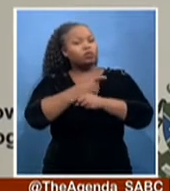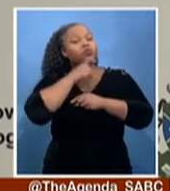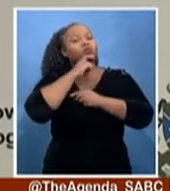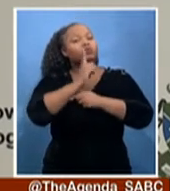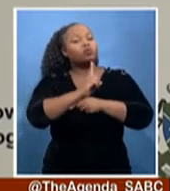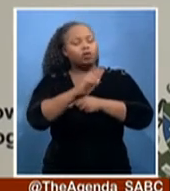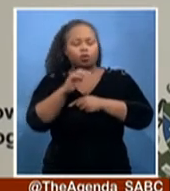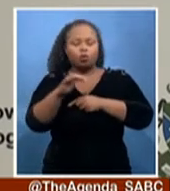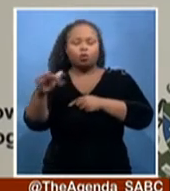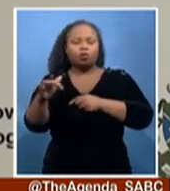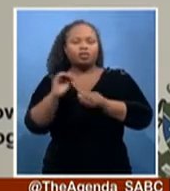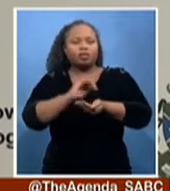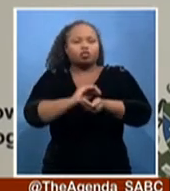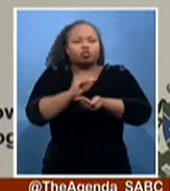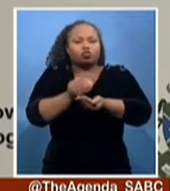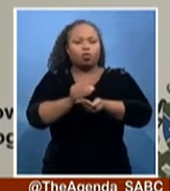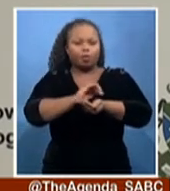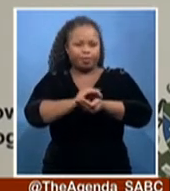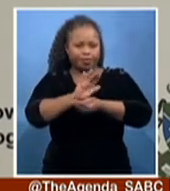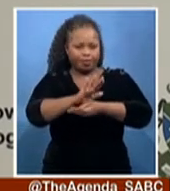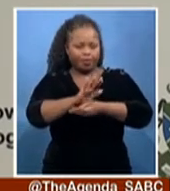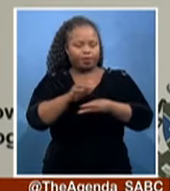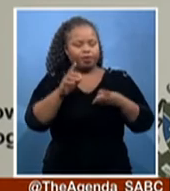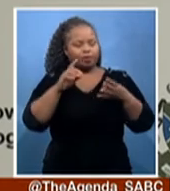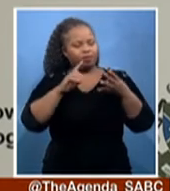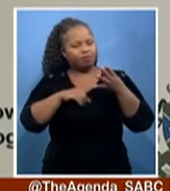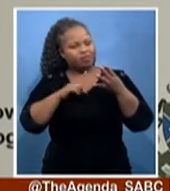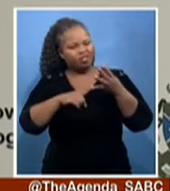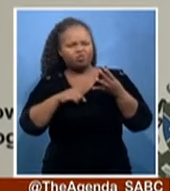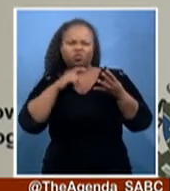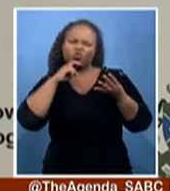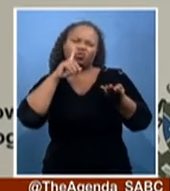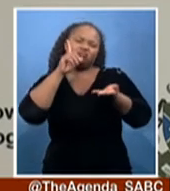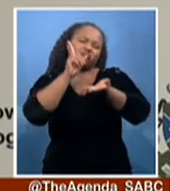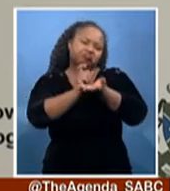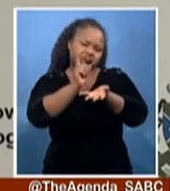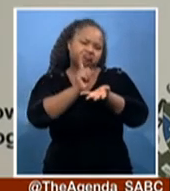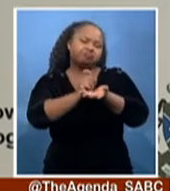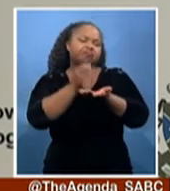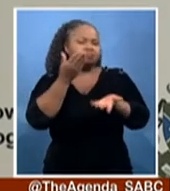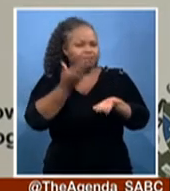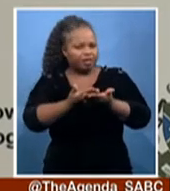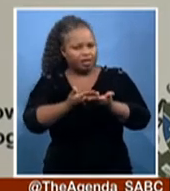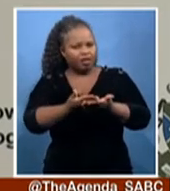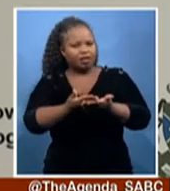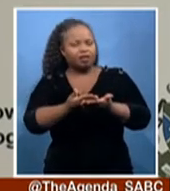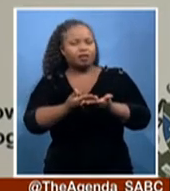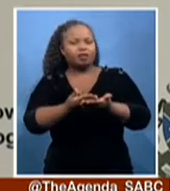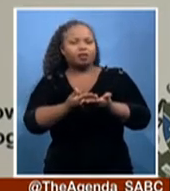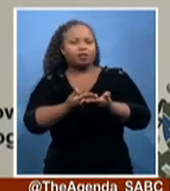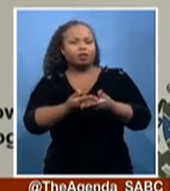dirisa tsone di-sanitizer ga mmogo le go ipokotsa mo